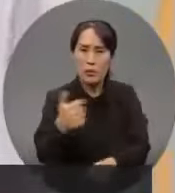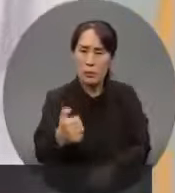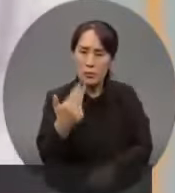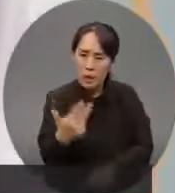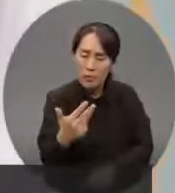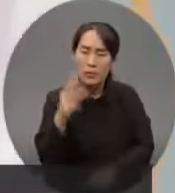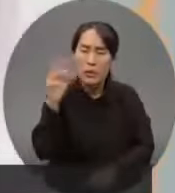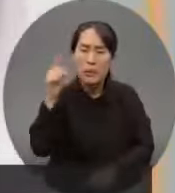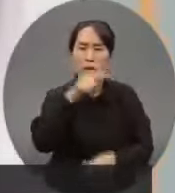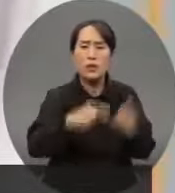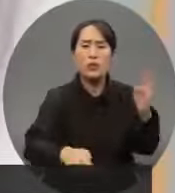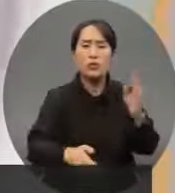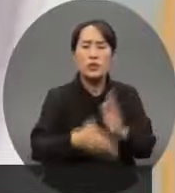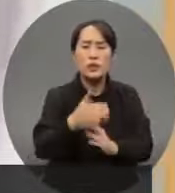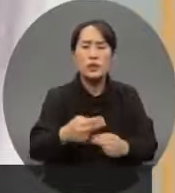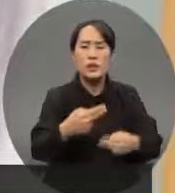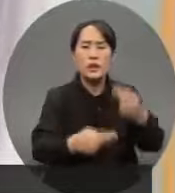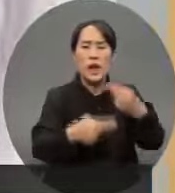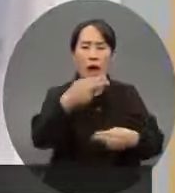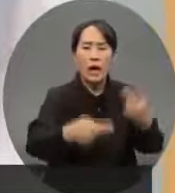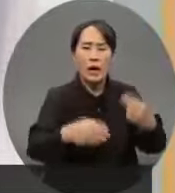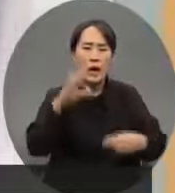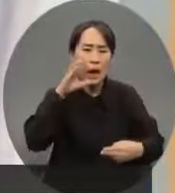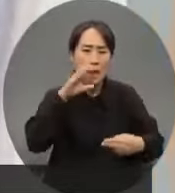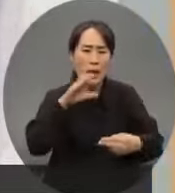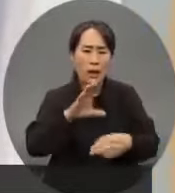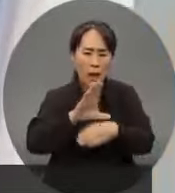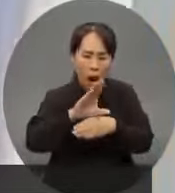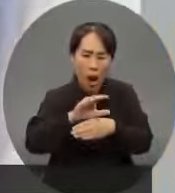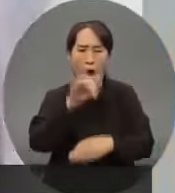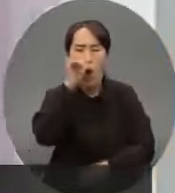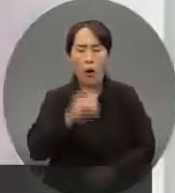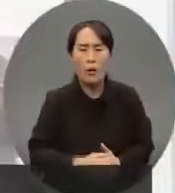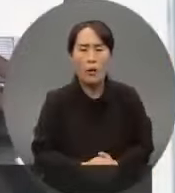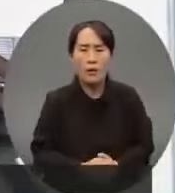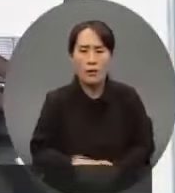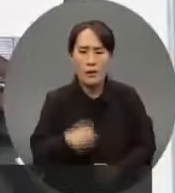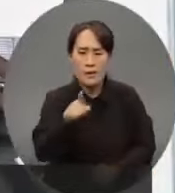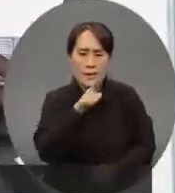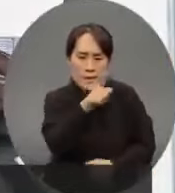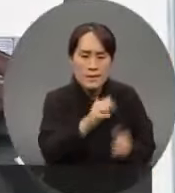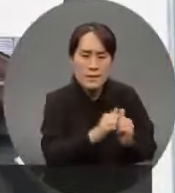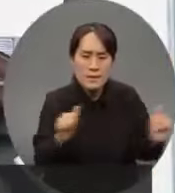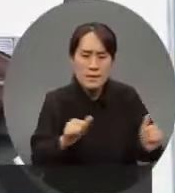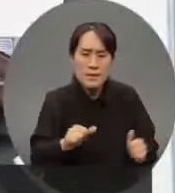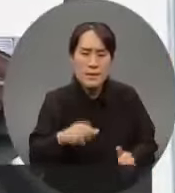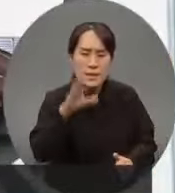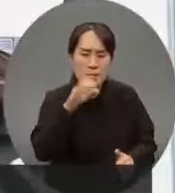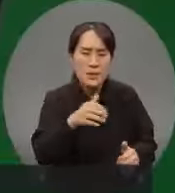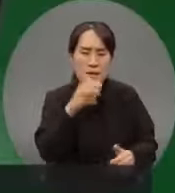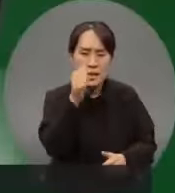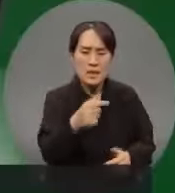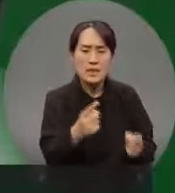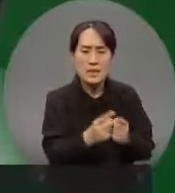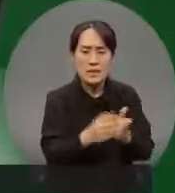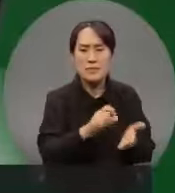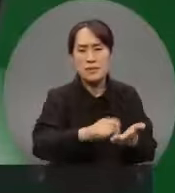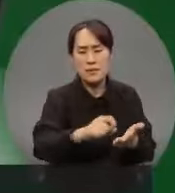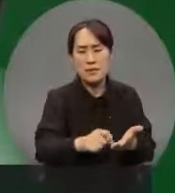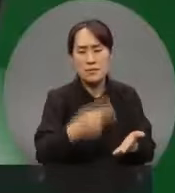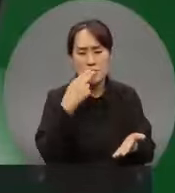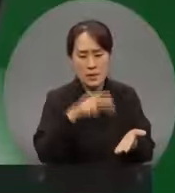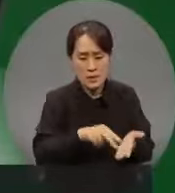쯤 청주시 상당구 한 카페에서 촬영된 영상 입니다 한 제보자가 카페 사장이 직접 쓴 거라는 메모와